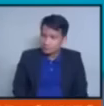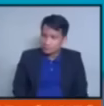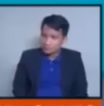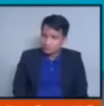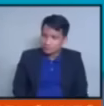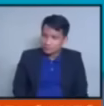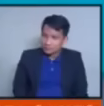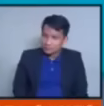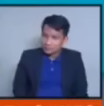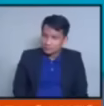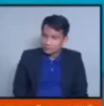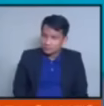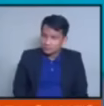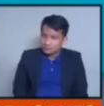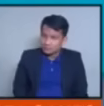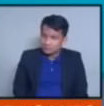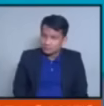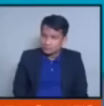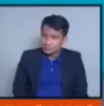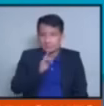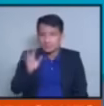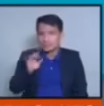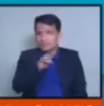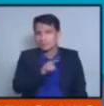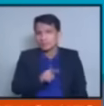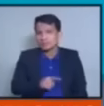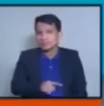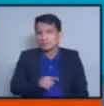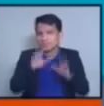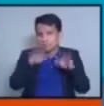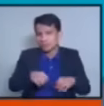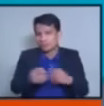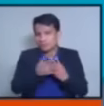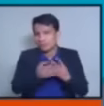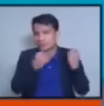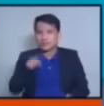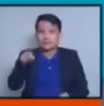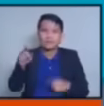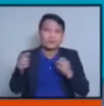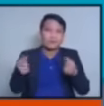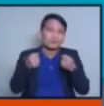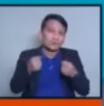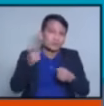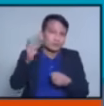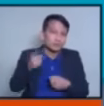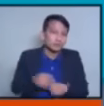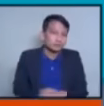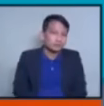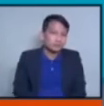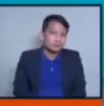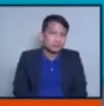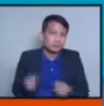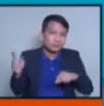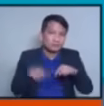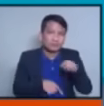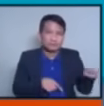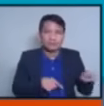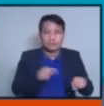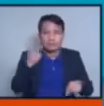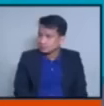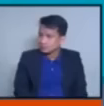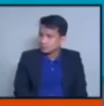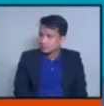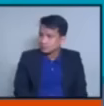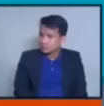Sir, ito lang po may papangako ko sa inyo, sir. Makukulong ka, sir. Come what may. Makukulong ka pagbayaran mo itong ginawa mo sa pamangkin